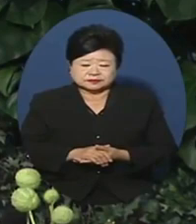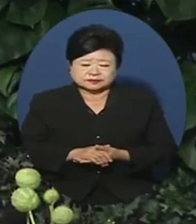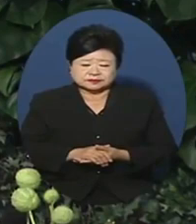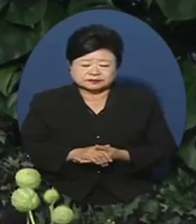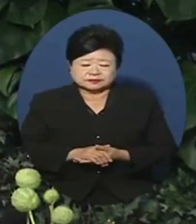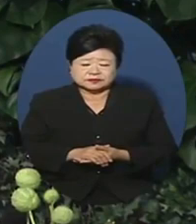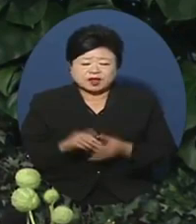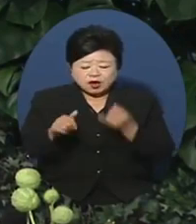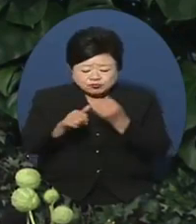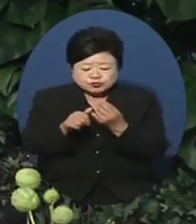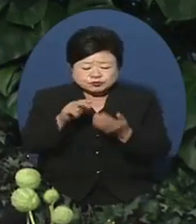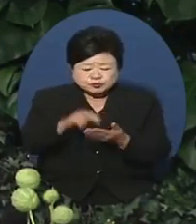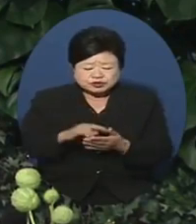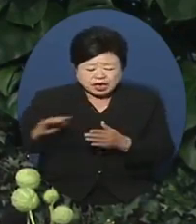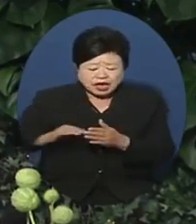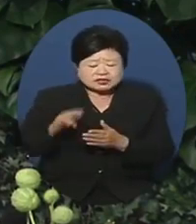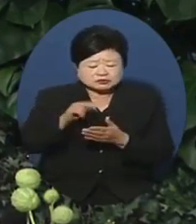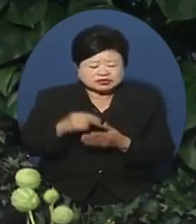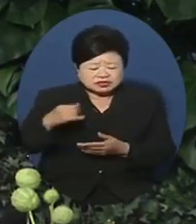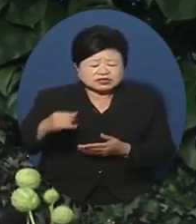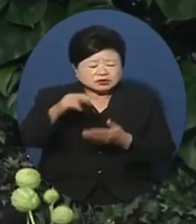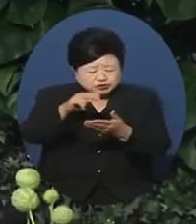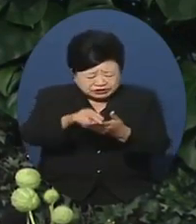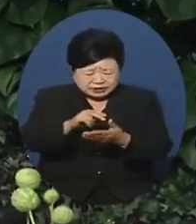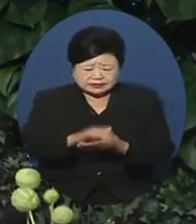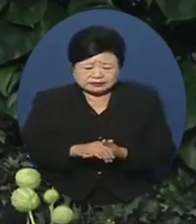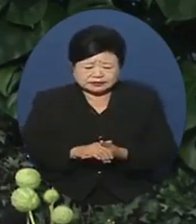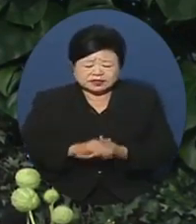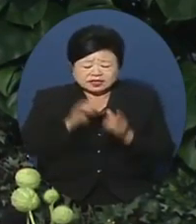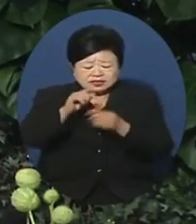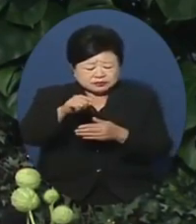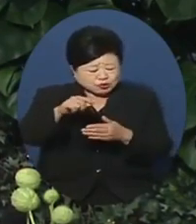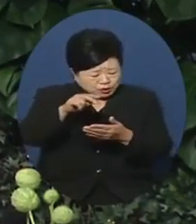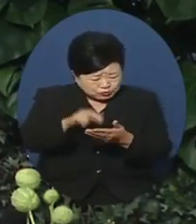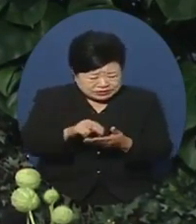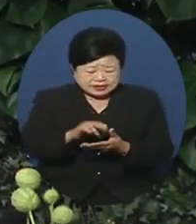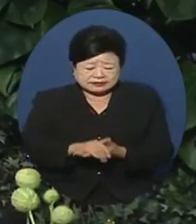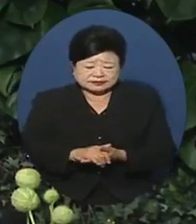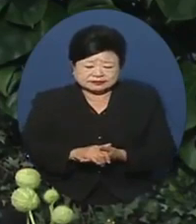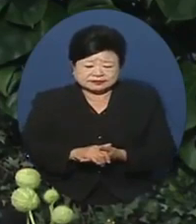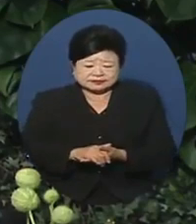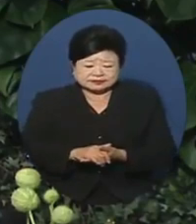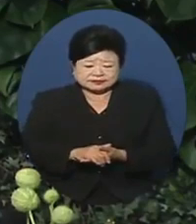부부 문제, 가정 문제, 자녀 문제, 생활 문제,